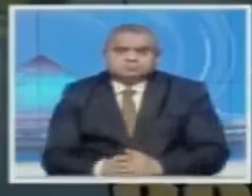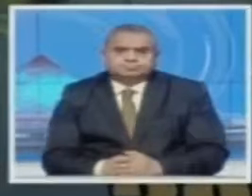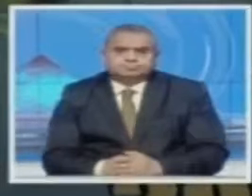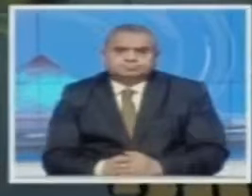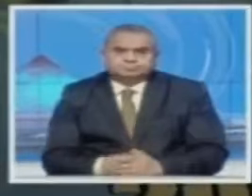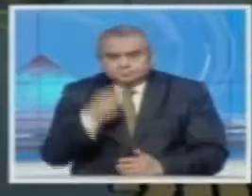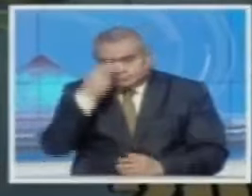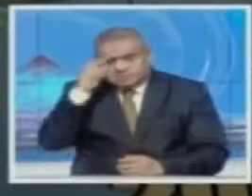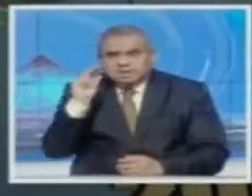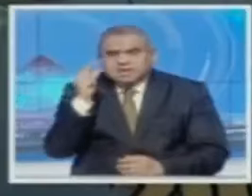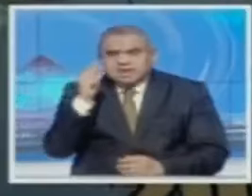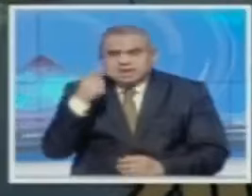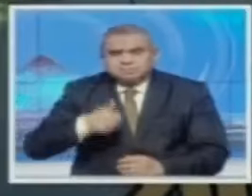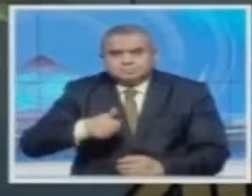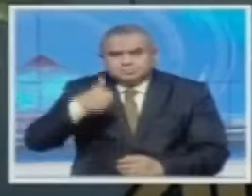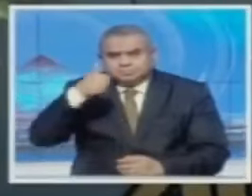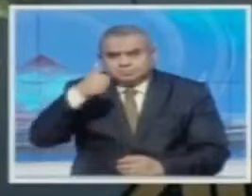النجم الساطع